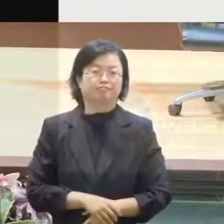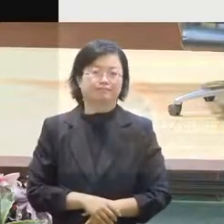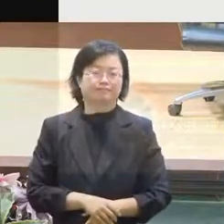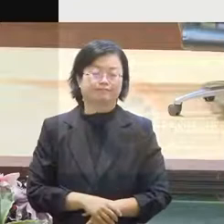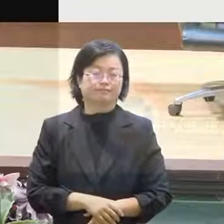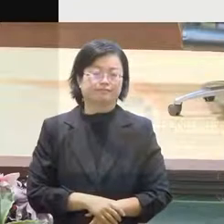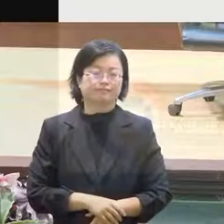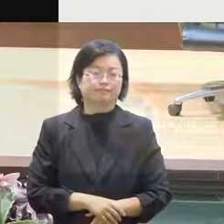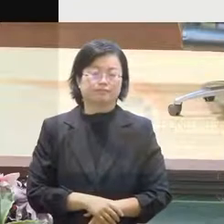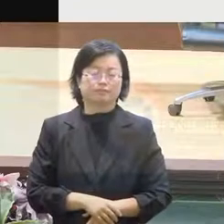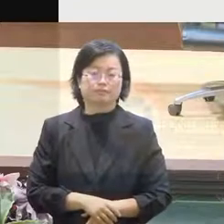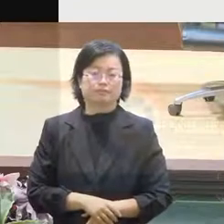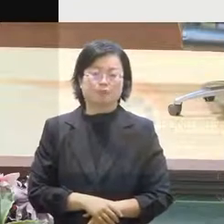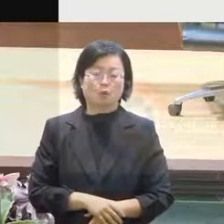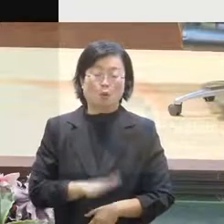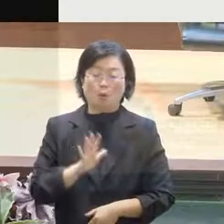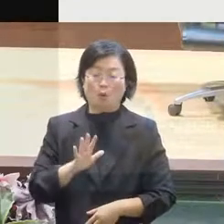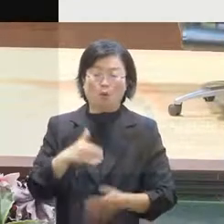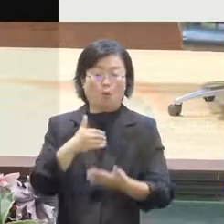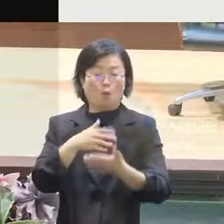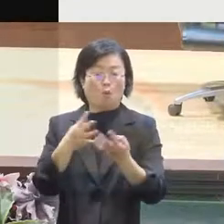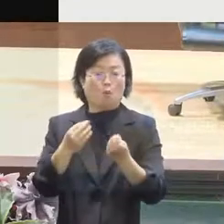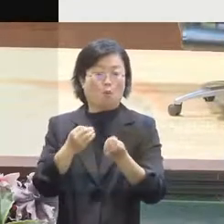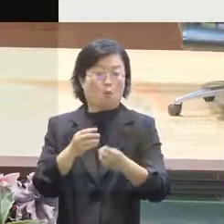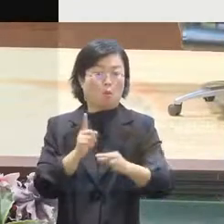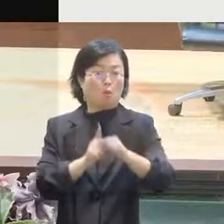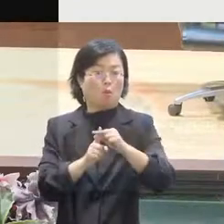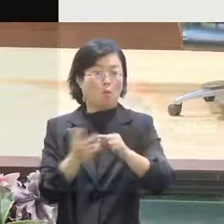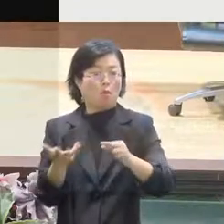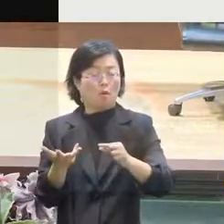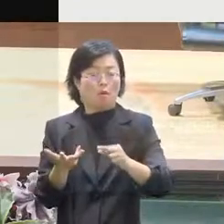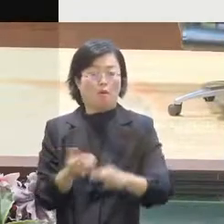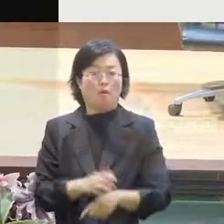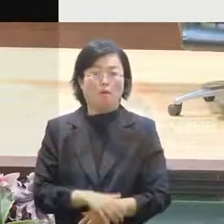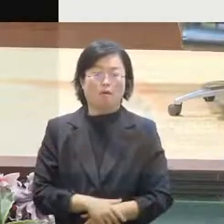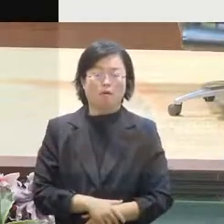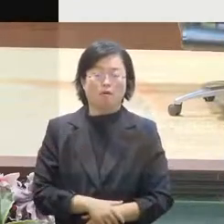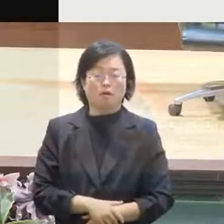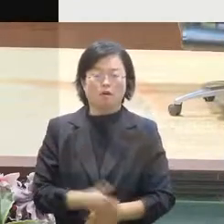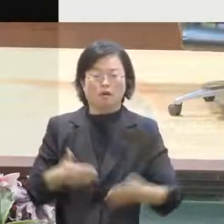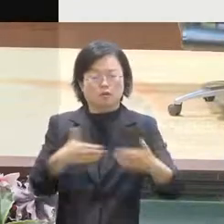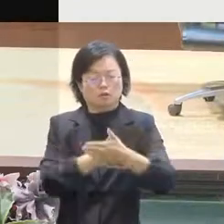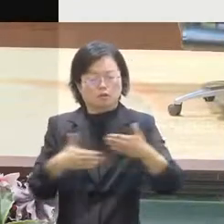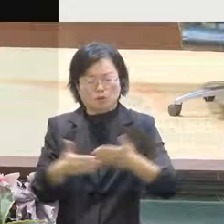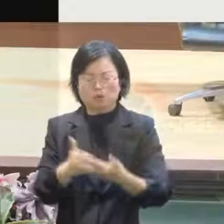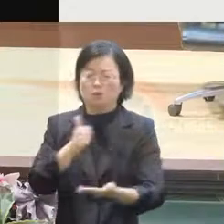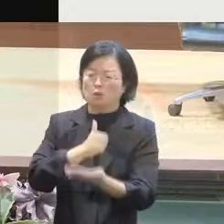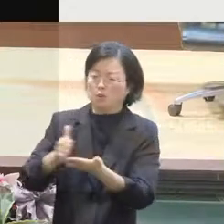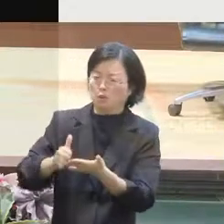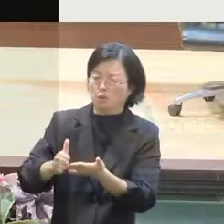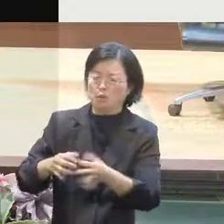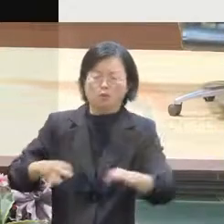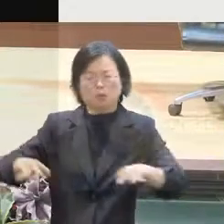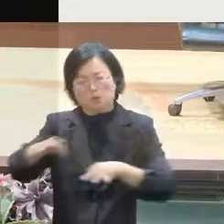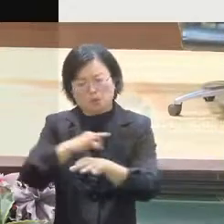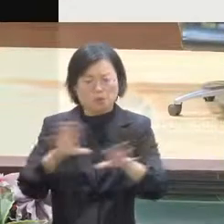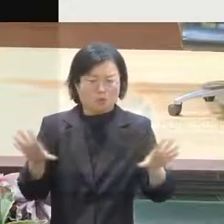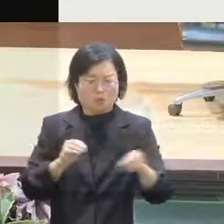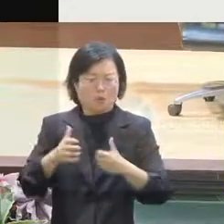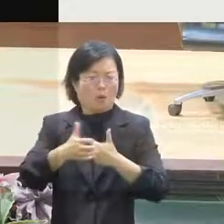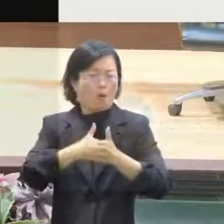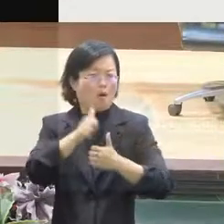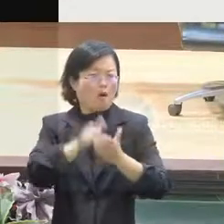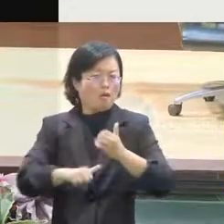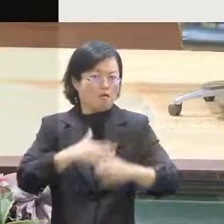域。那中间的一些我们看到的，比如说社会福利、交通运输、环境能源、卫生健康，这些